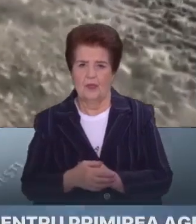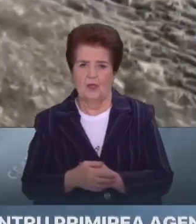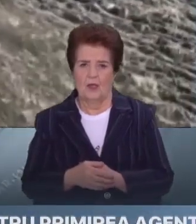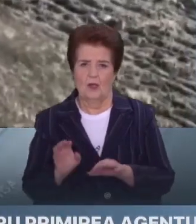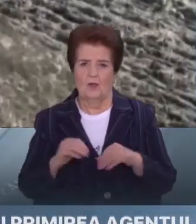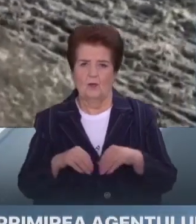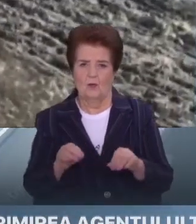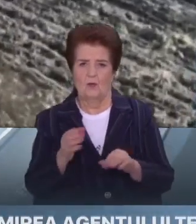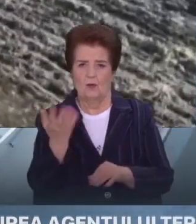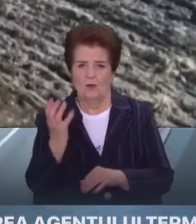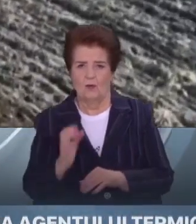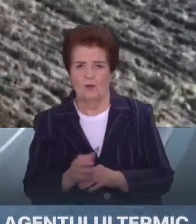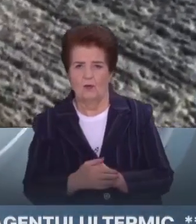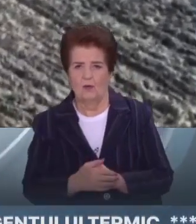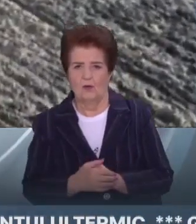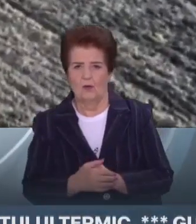de toamnă